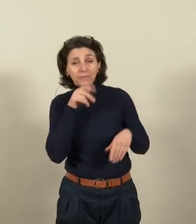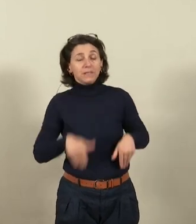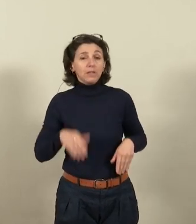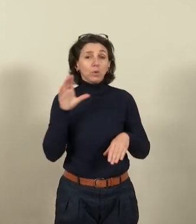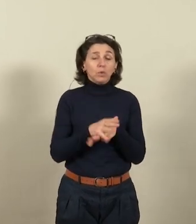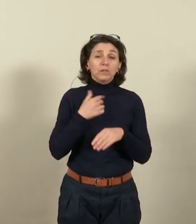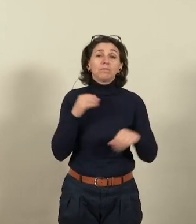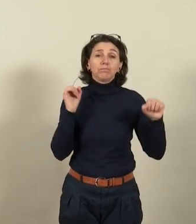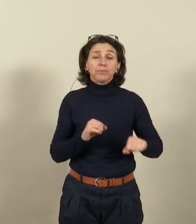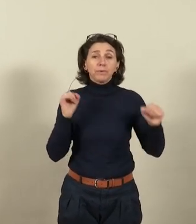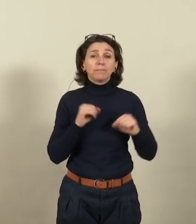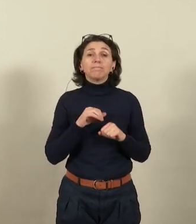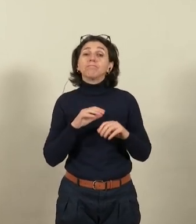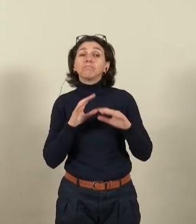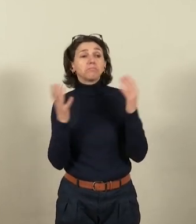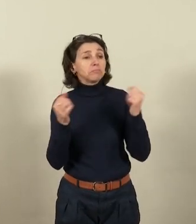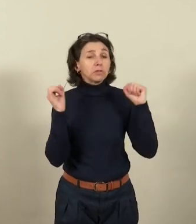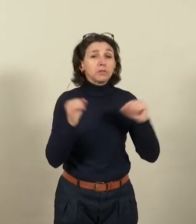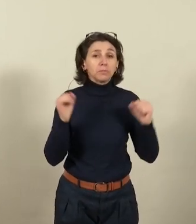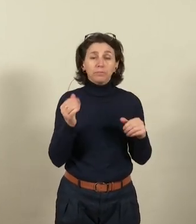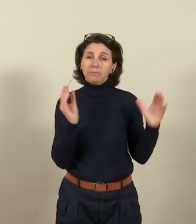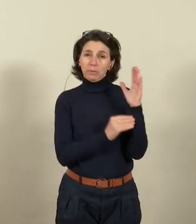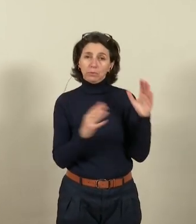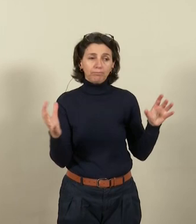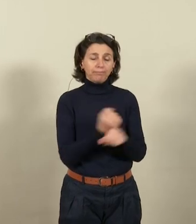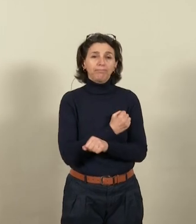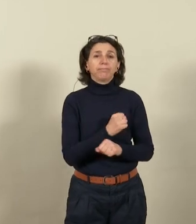qui vote pour unanimité délibération adopté